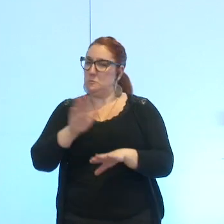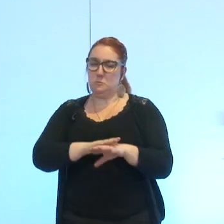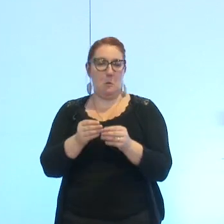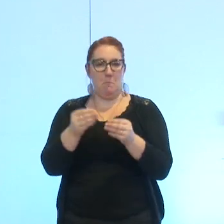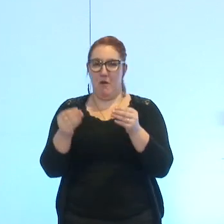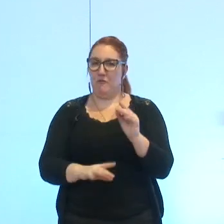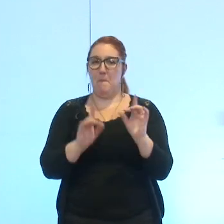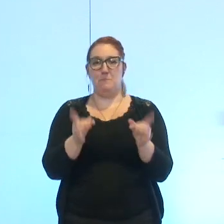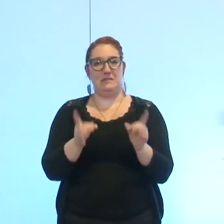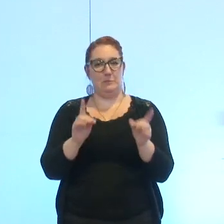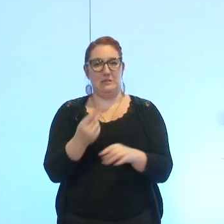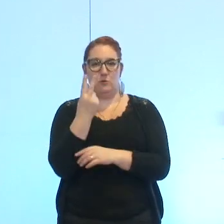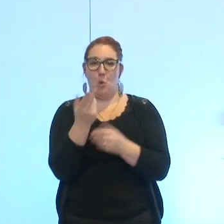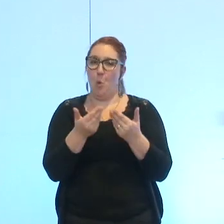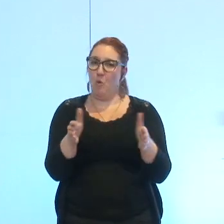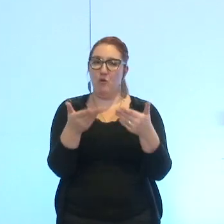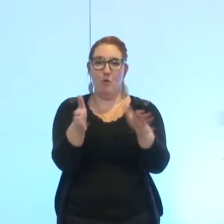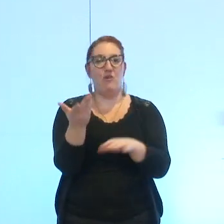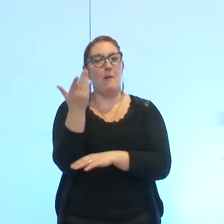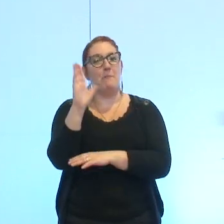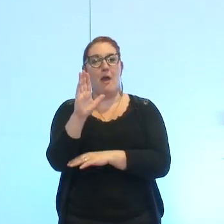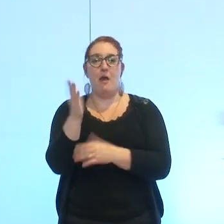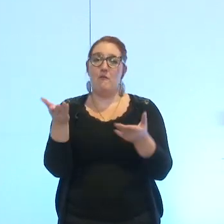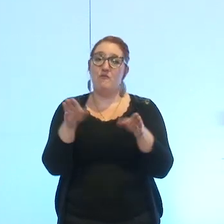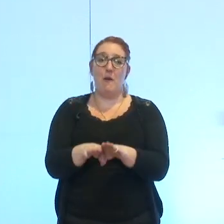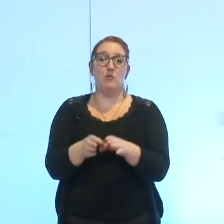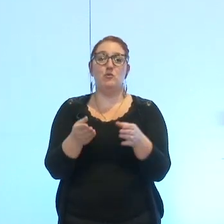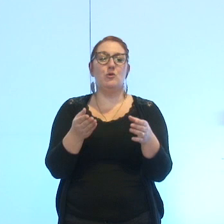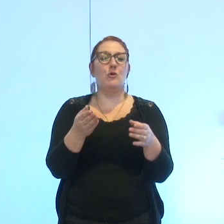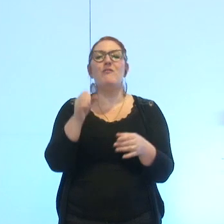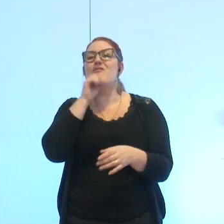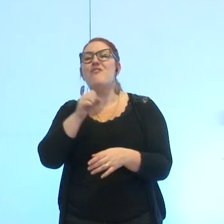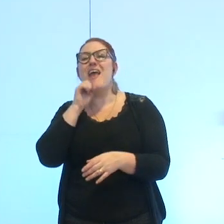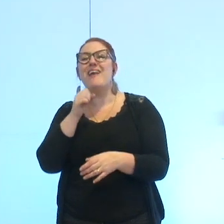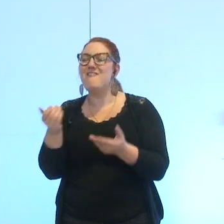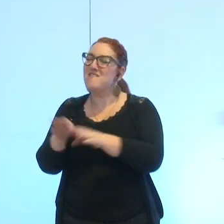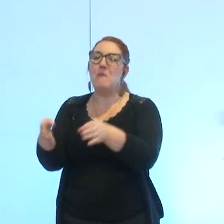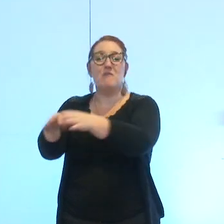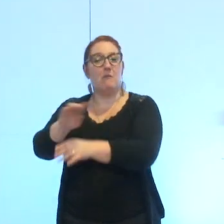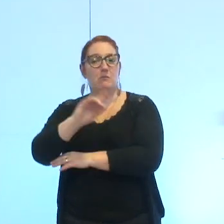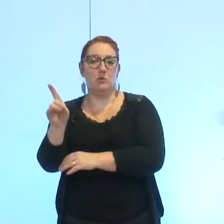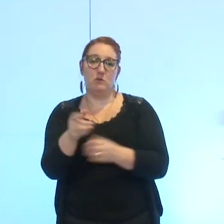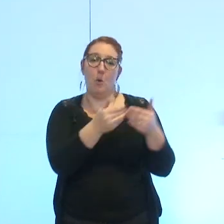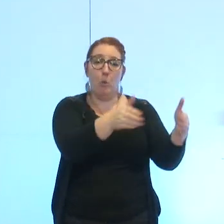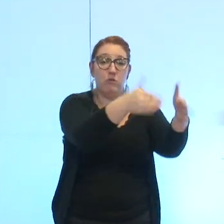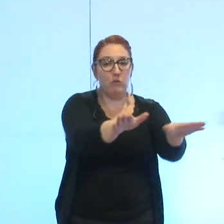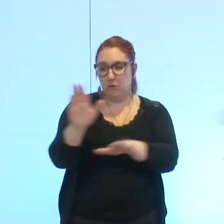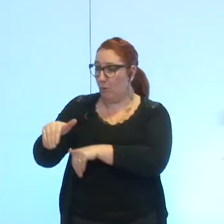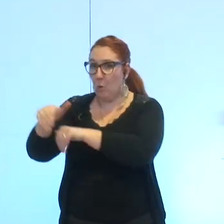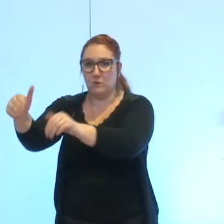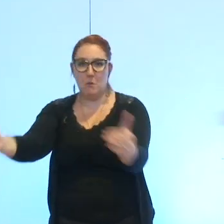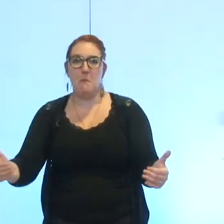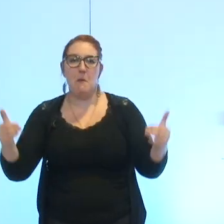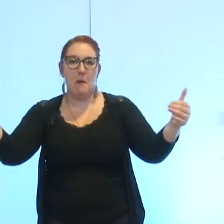deux piscines ont été ouvertes et n'ont pas été suivies des fermetures de piscines vieillissantes et coûteuses pour